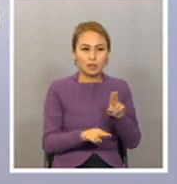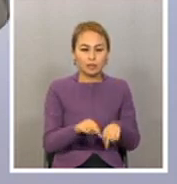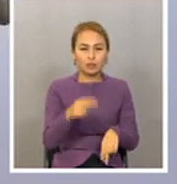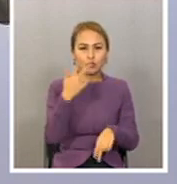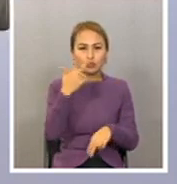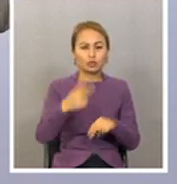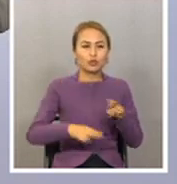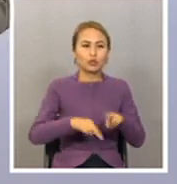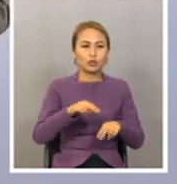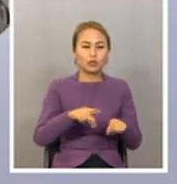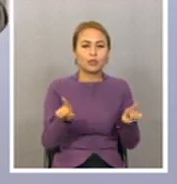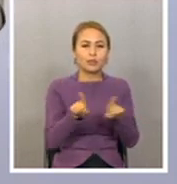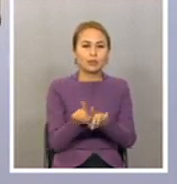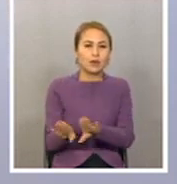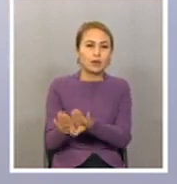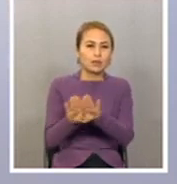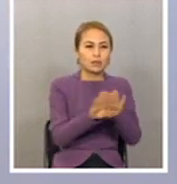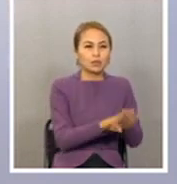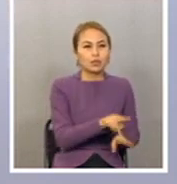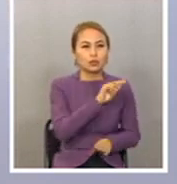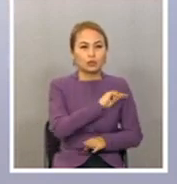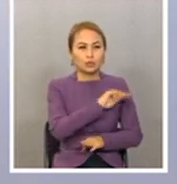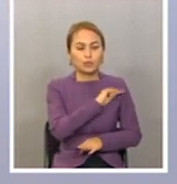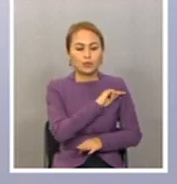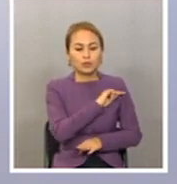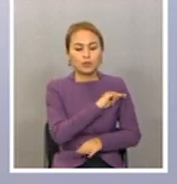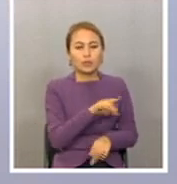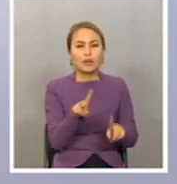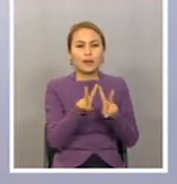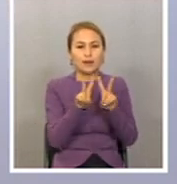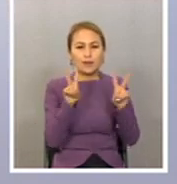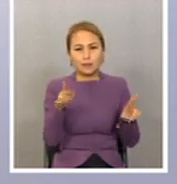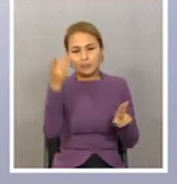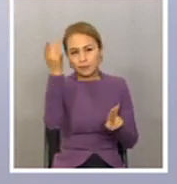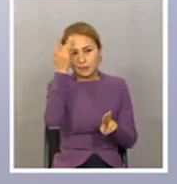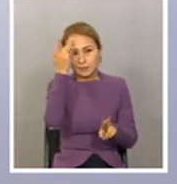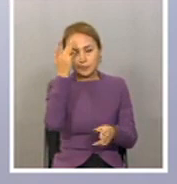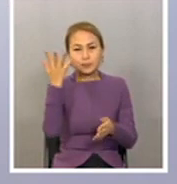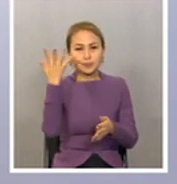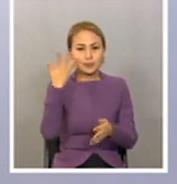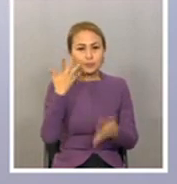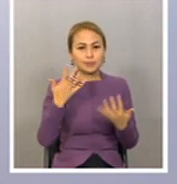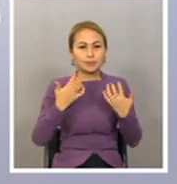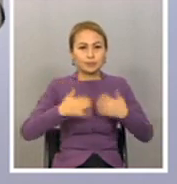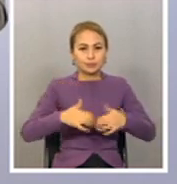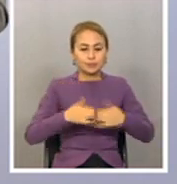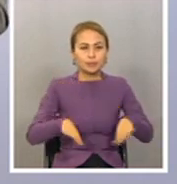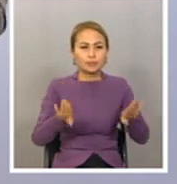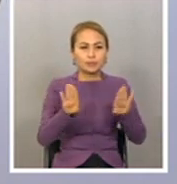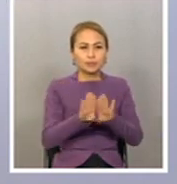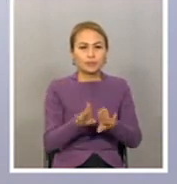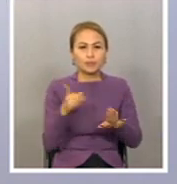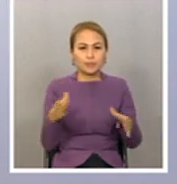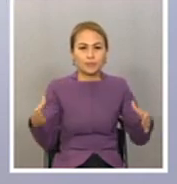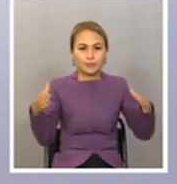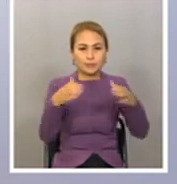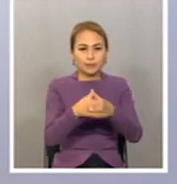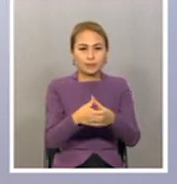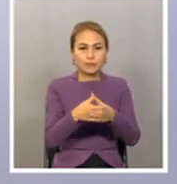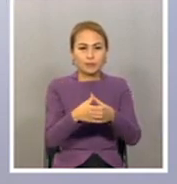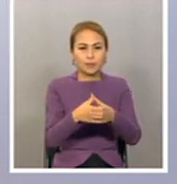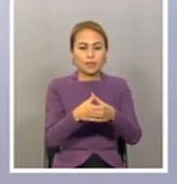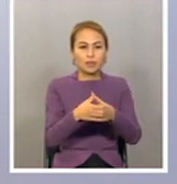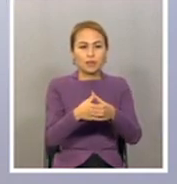да ортақ жұмыс болып тұр. Осында жағдайларды біз есеп шығарған кезде бір бүтін деп аламыз. Ұмытпаңыздар,